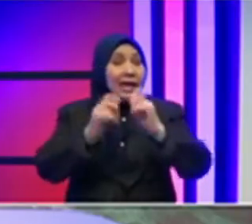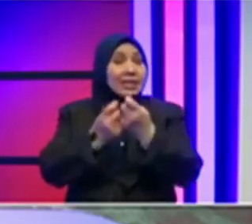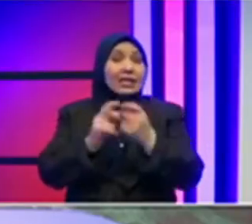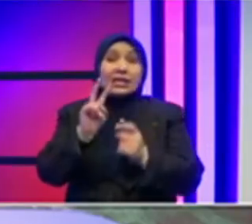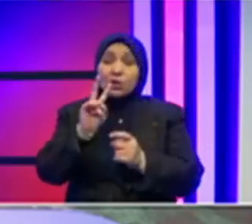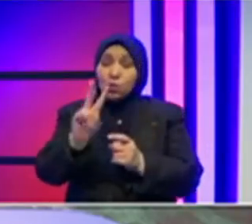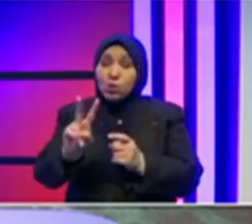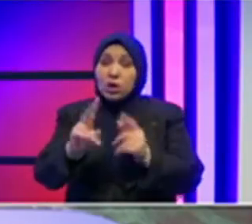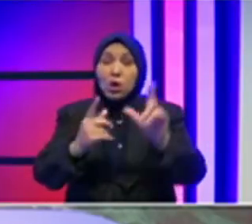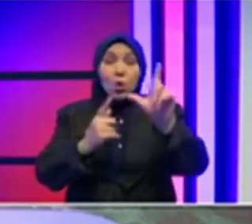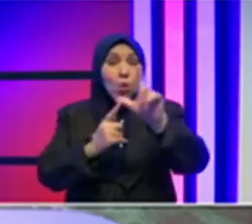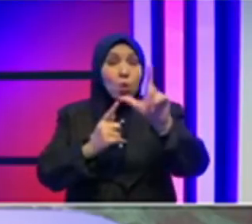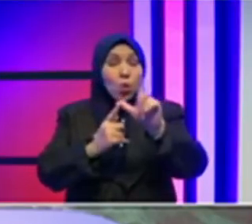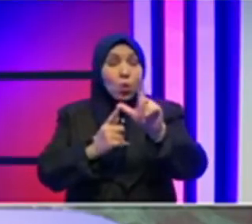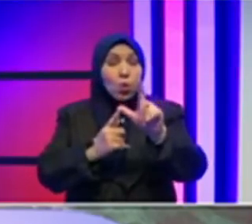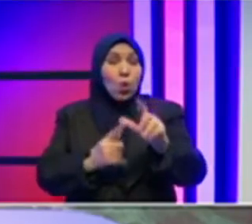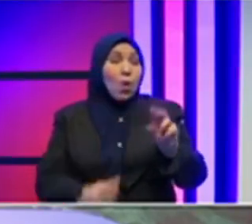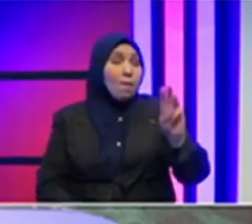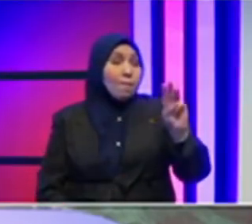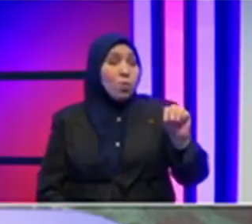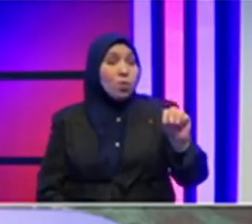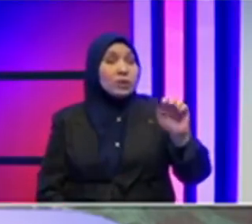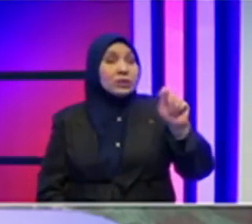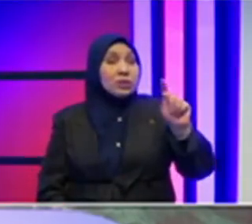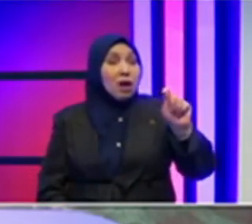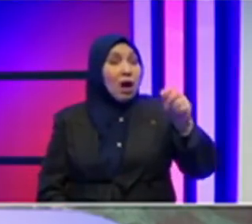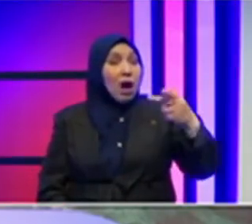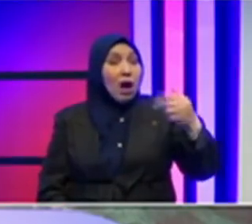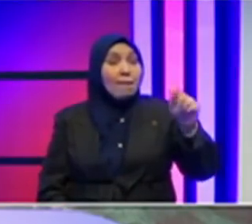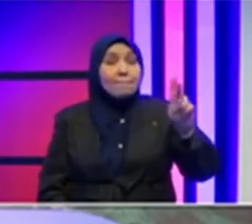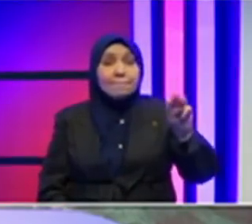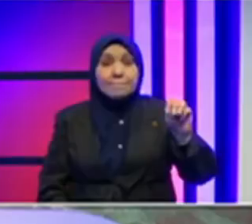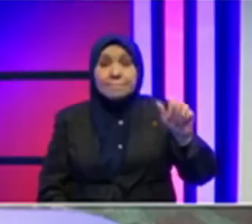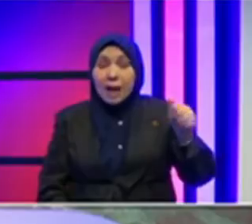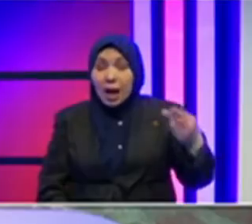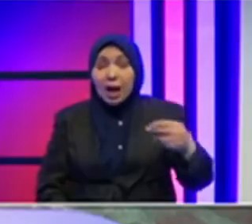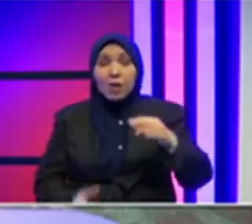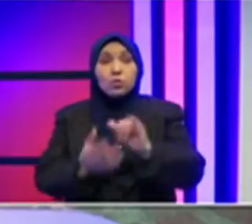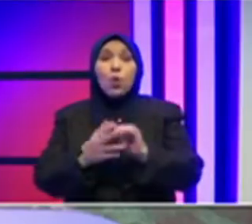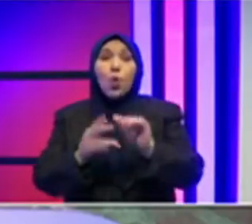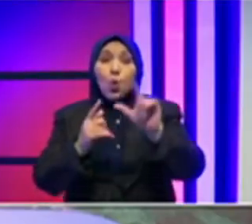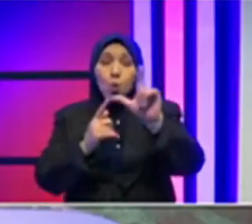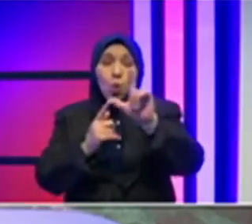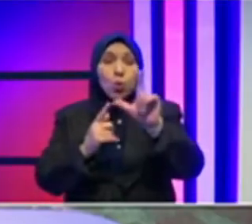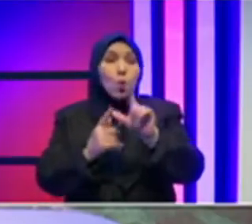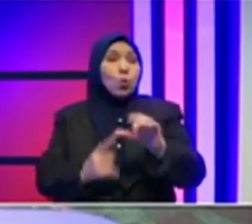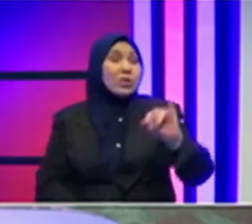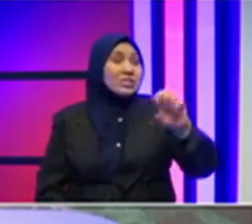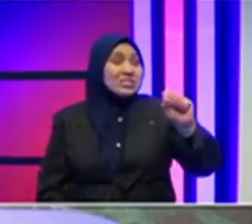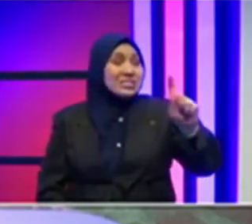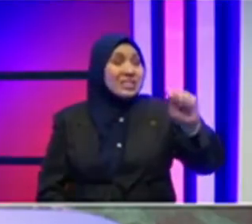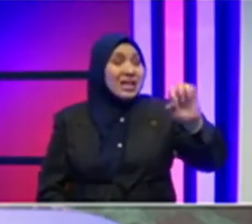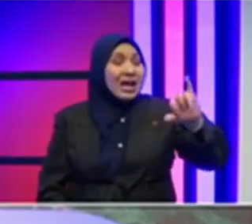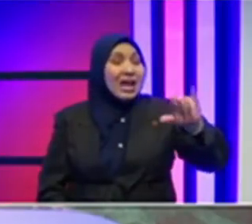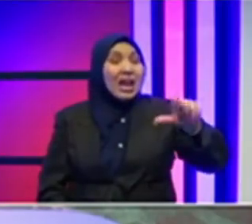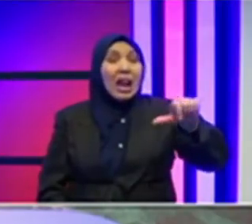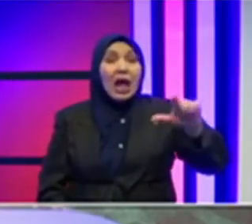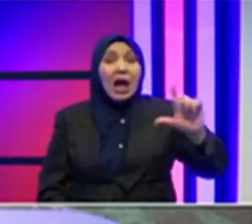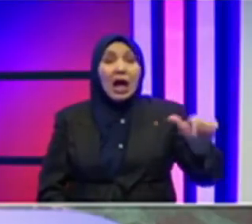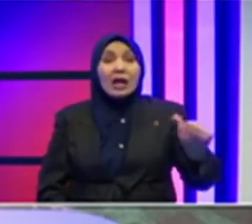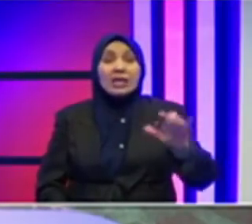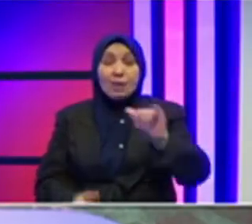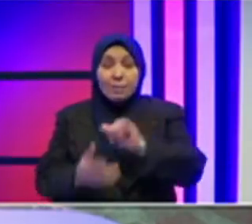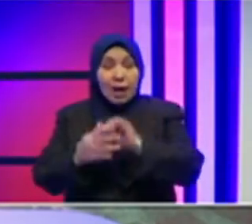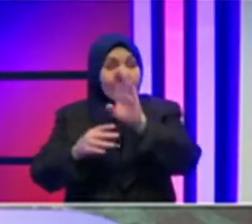huruf mufakhamah tebal, huruf isti'la yang berbaris di atas. Jadi